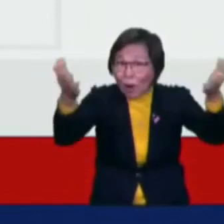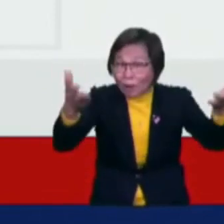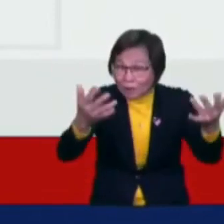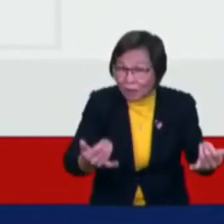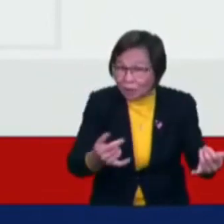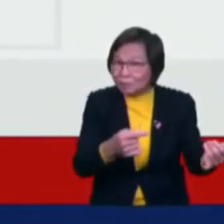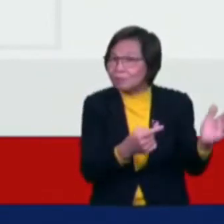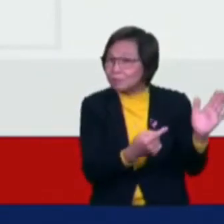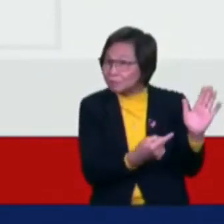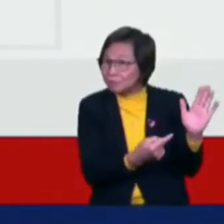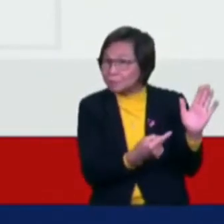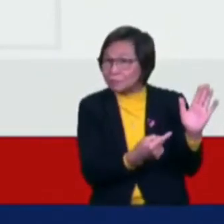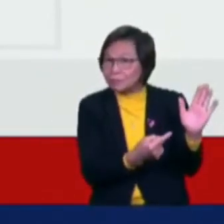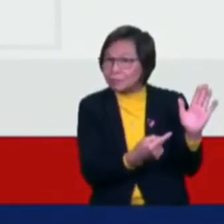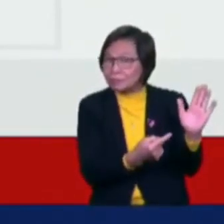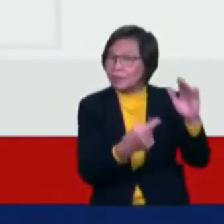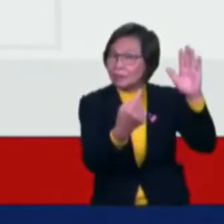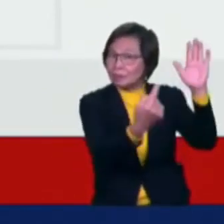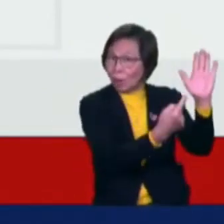iaitu